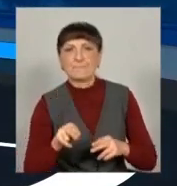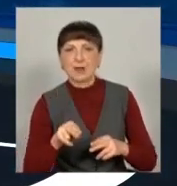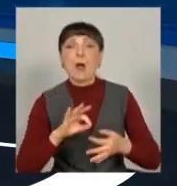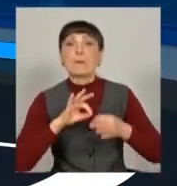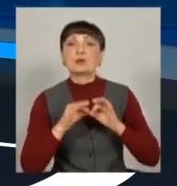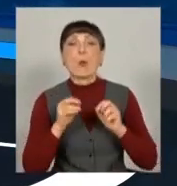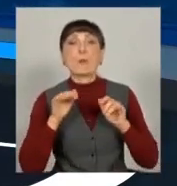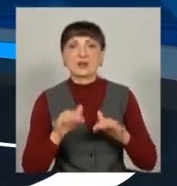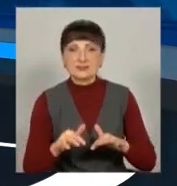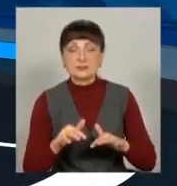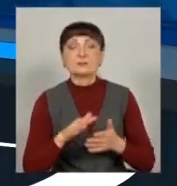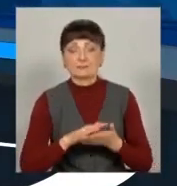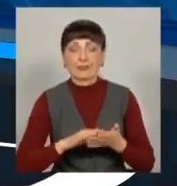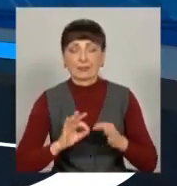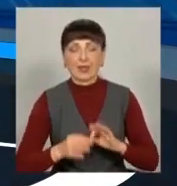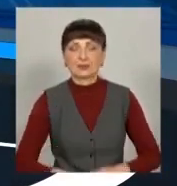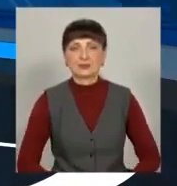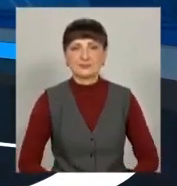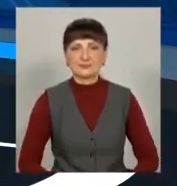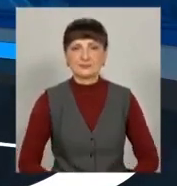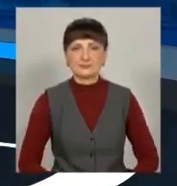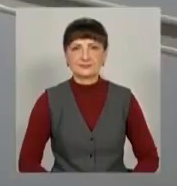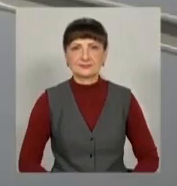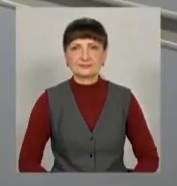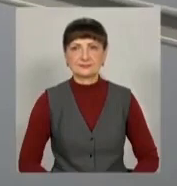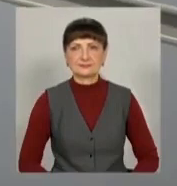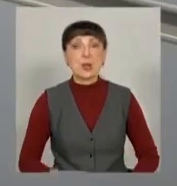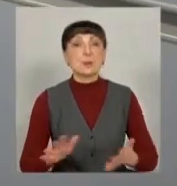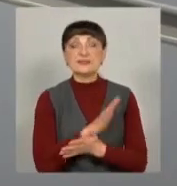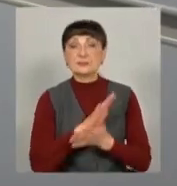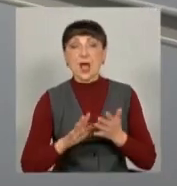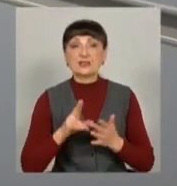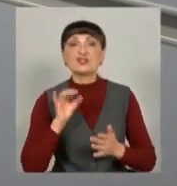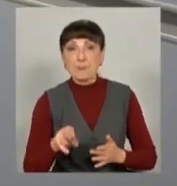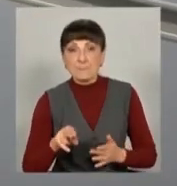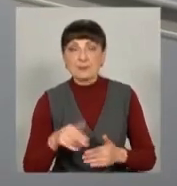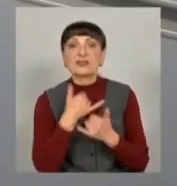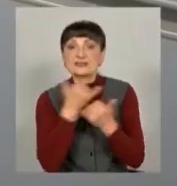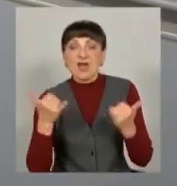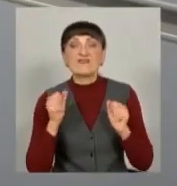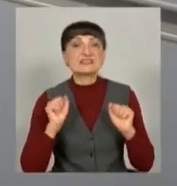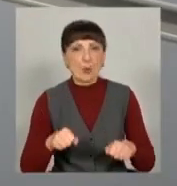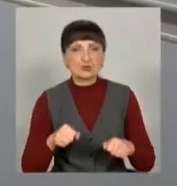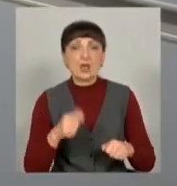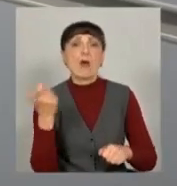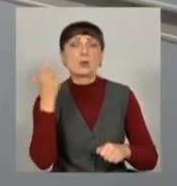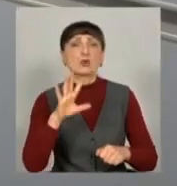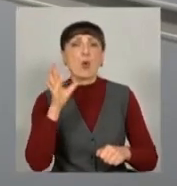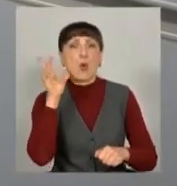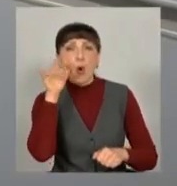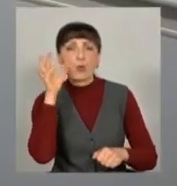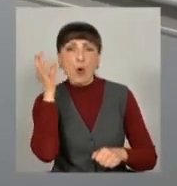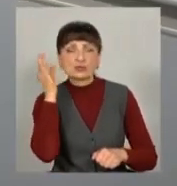о процессе выясняла Аида Иманали. Бесплатное чипирование предоставит возможность владельцам домашних